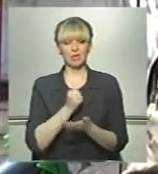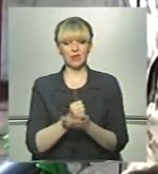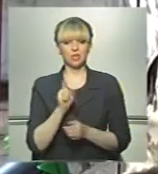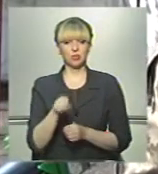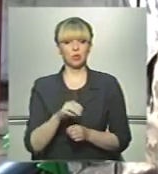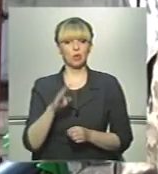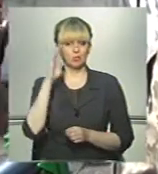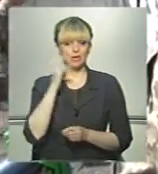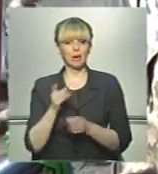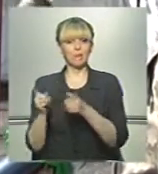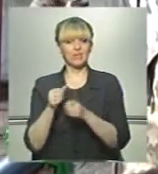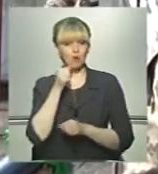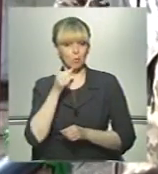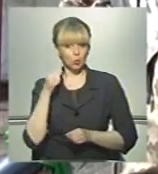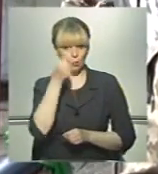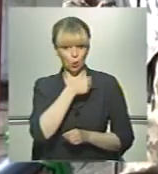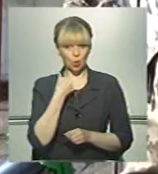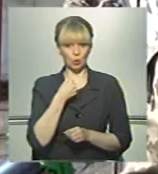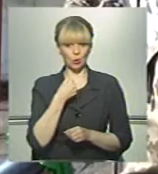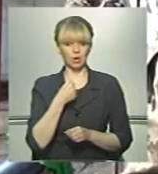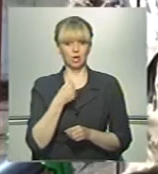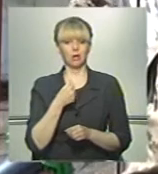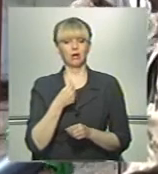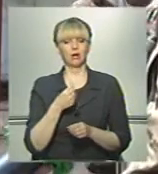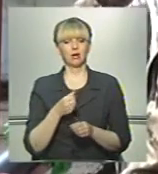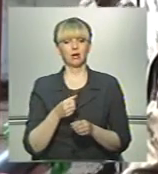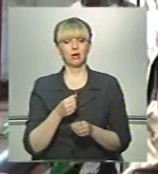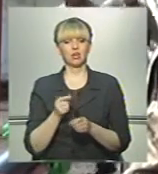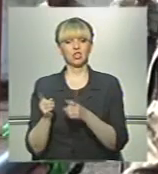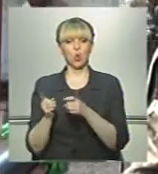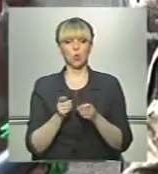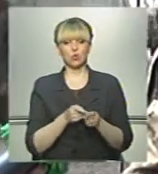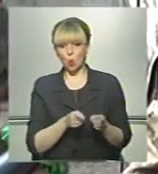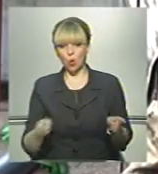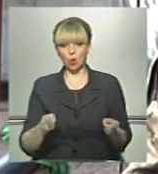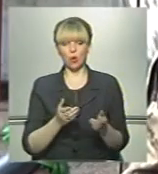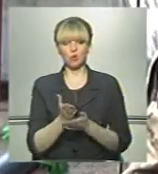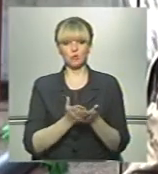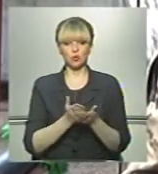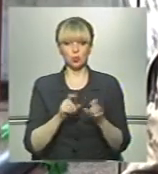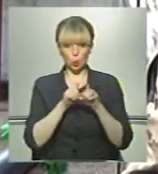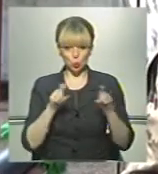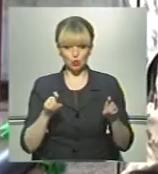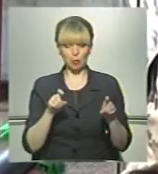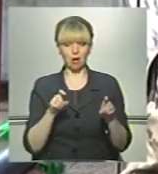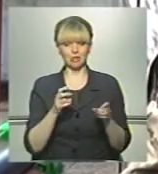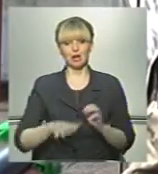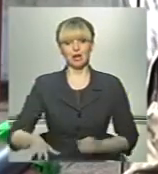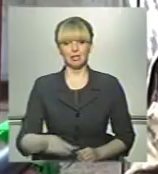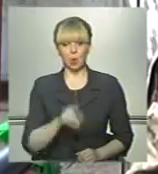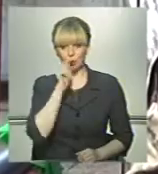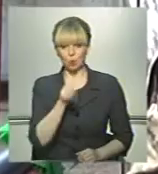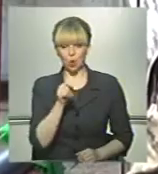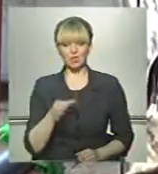що хлопці, яких призвали в минулому році, заборона строковиків, проходження служби строковикам на території